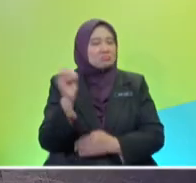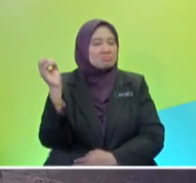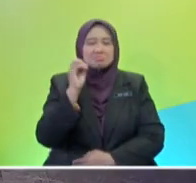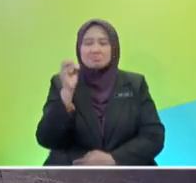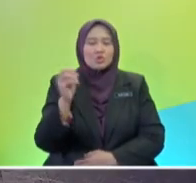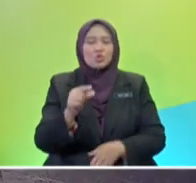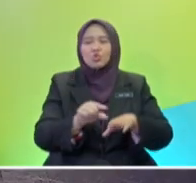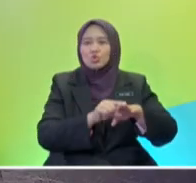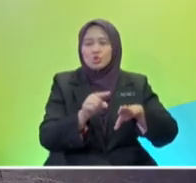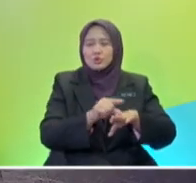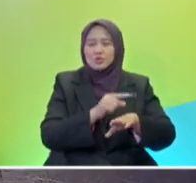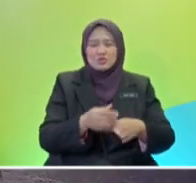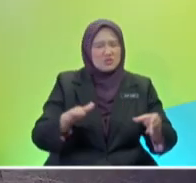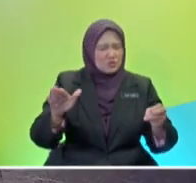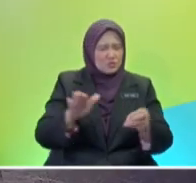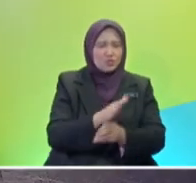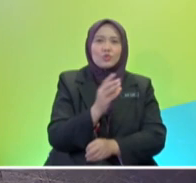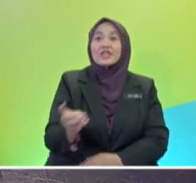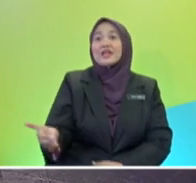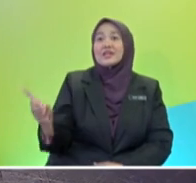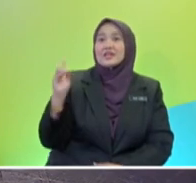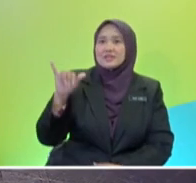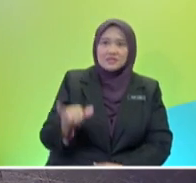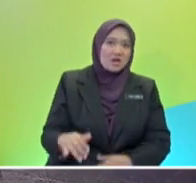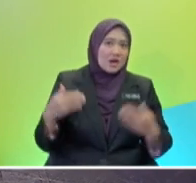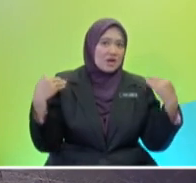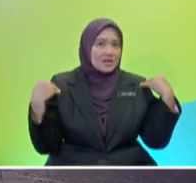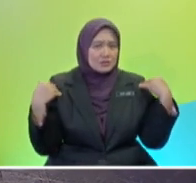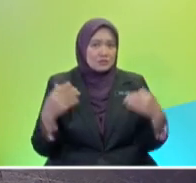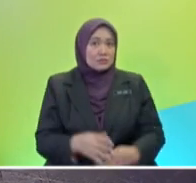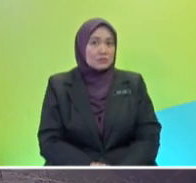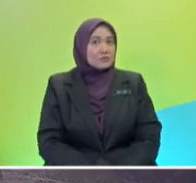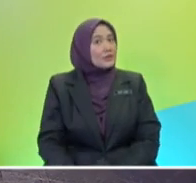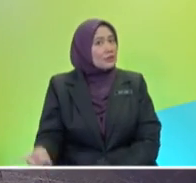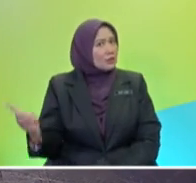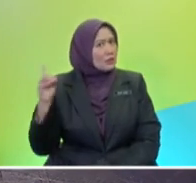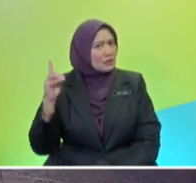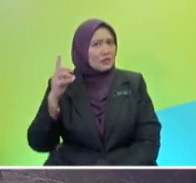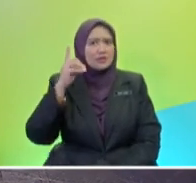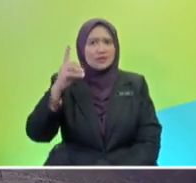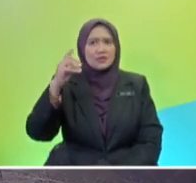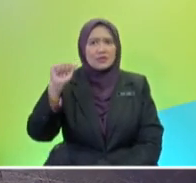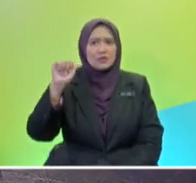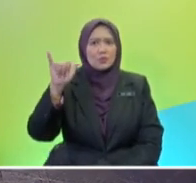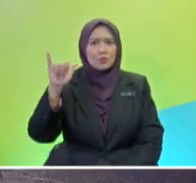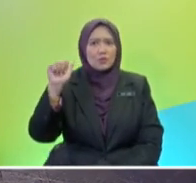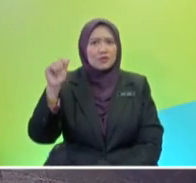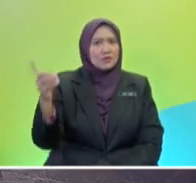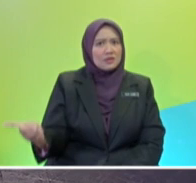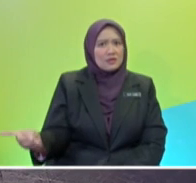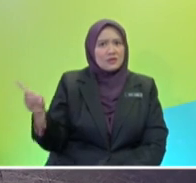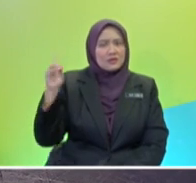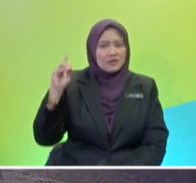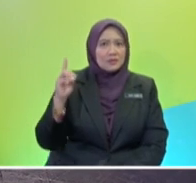menggunakan sepenuh dia yang ada jadi topi pembelajaran kita pada hari ini